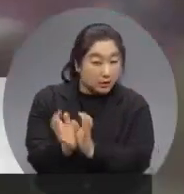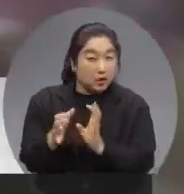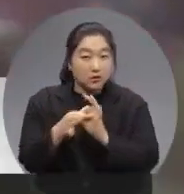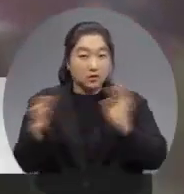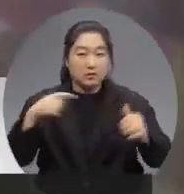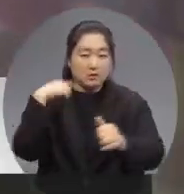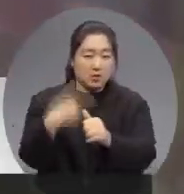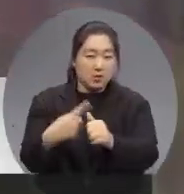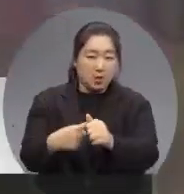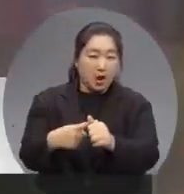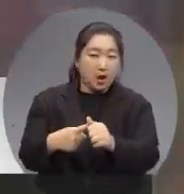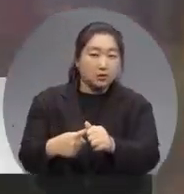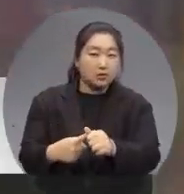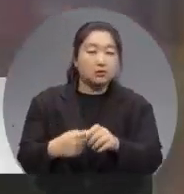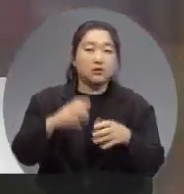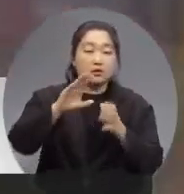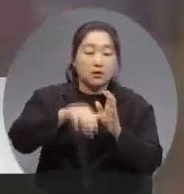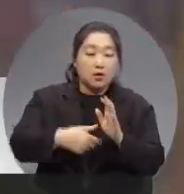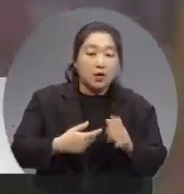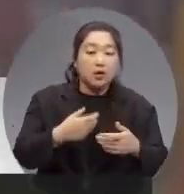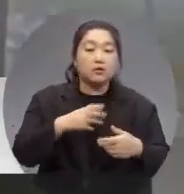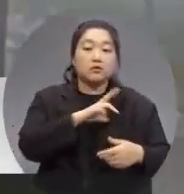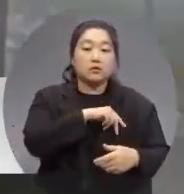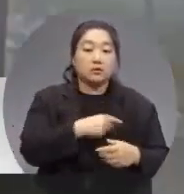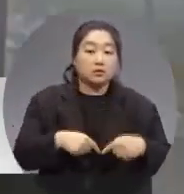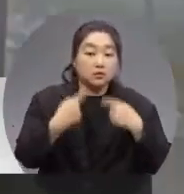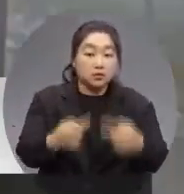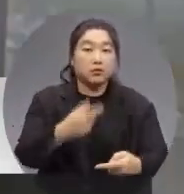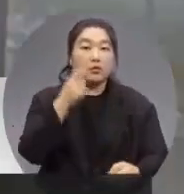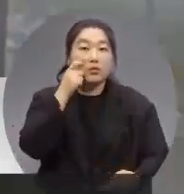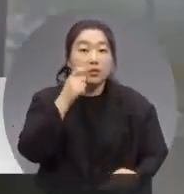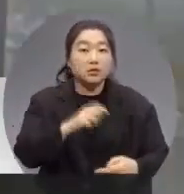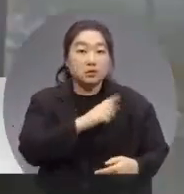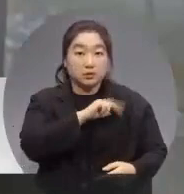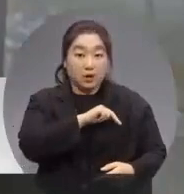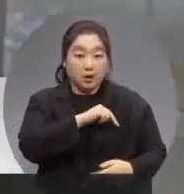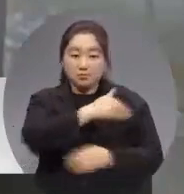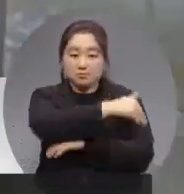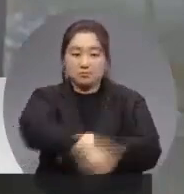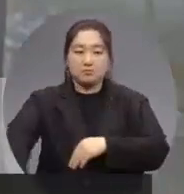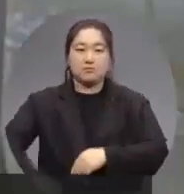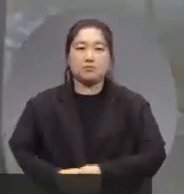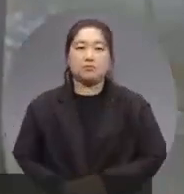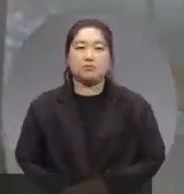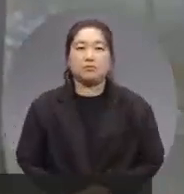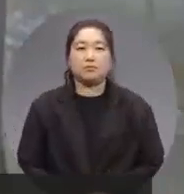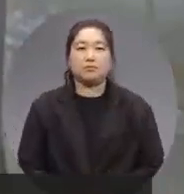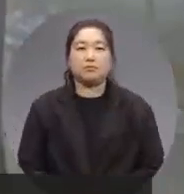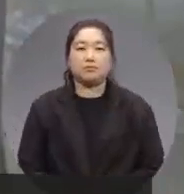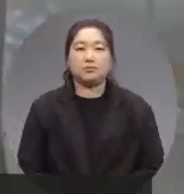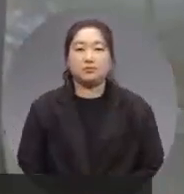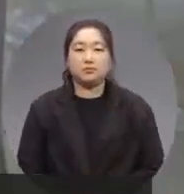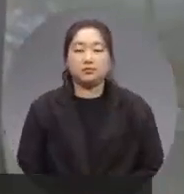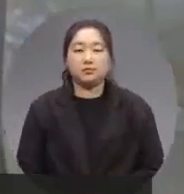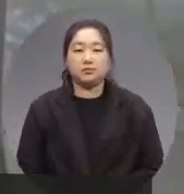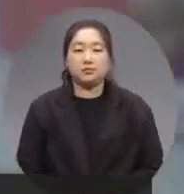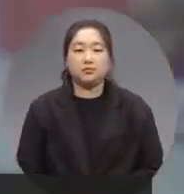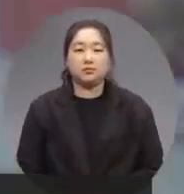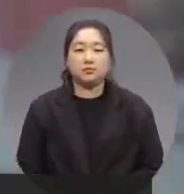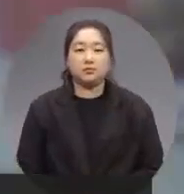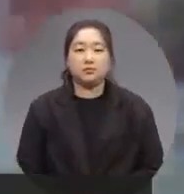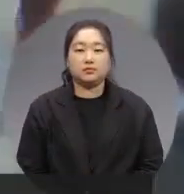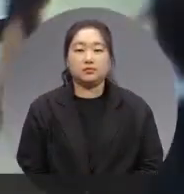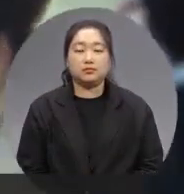여론마저 심상치 않자 당시 자리에 없었던 의원들은 선긋기에 나서기도 했습니다 김대웅 기자입니다